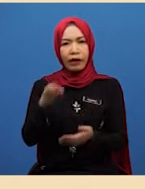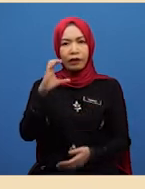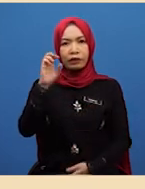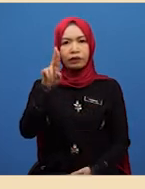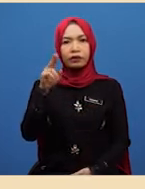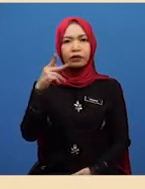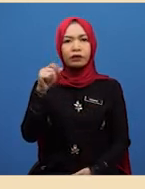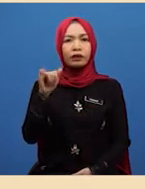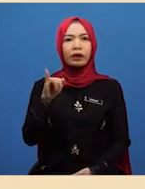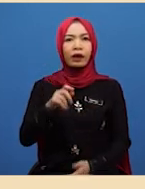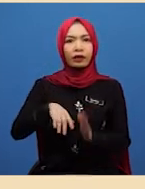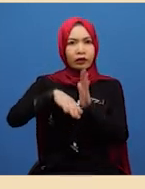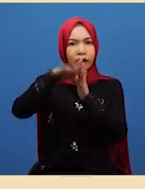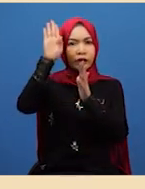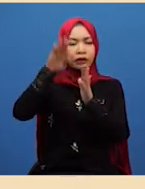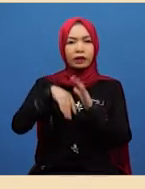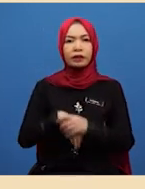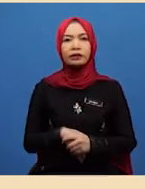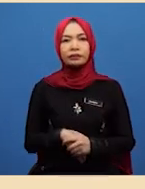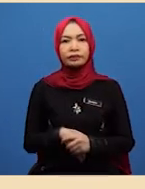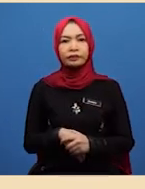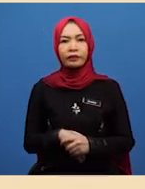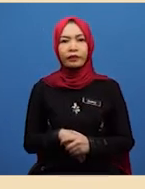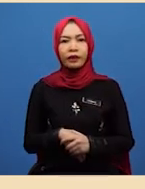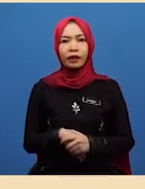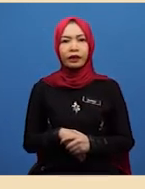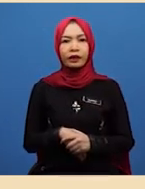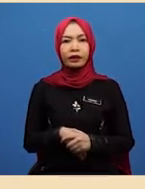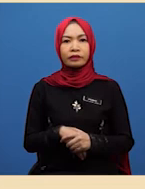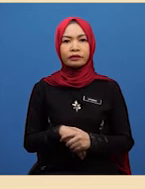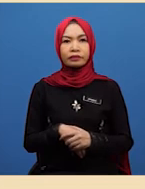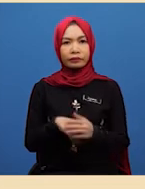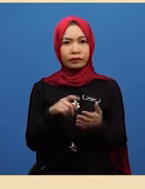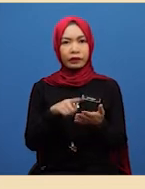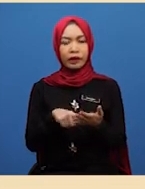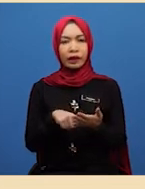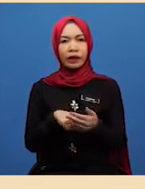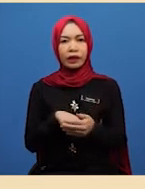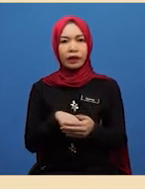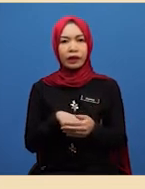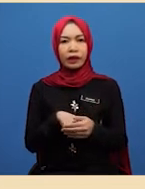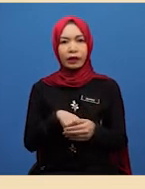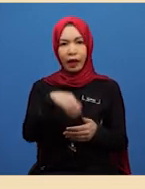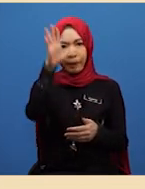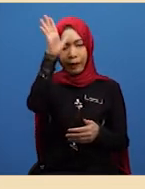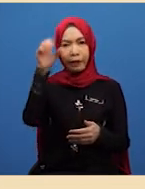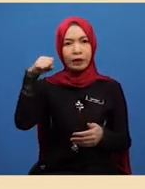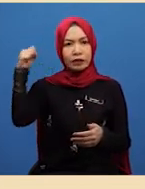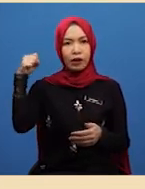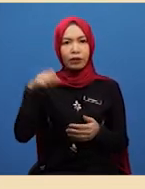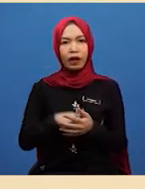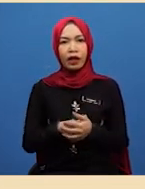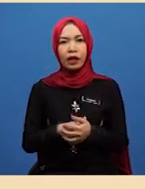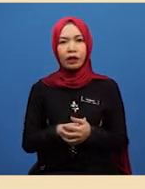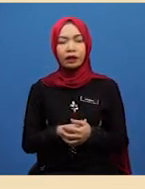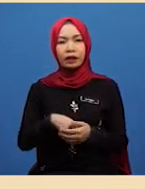tempatan. Pangeran Raja Muda Hashim merupakan bapa saudara kepada Sultan Brunei. Pangeran Raja Muda